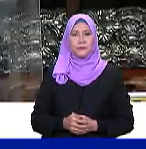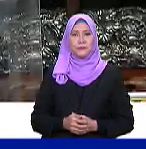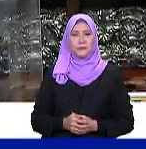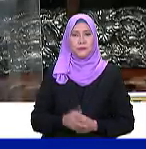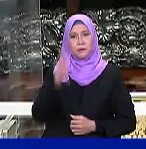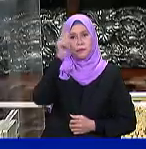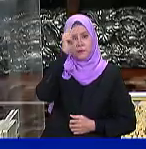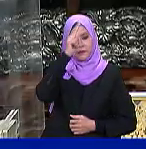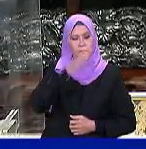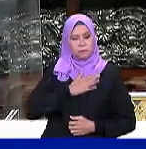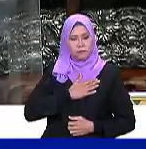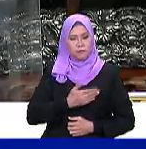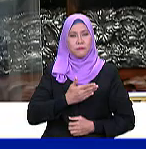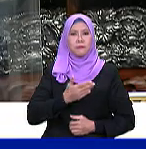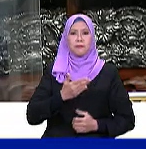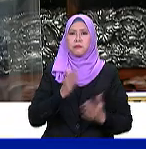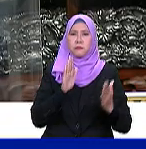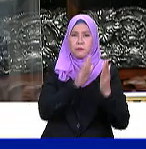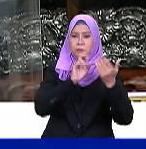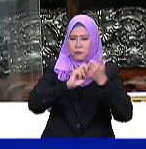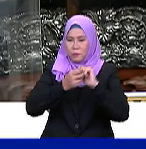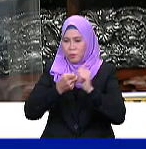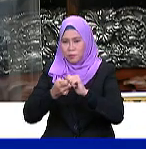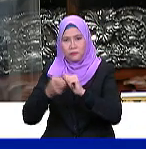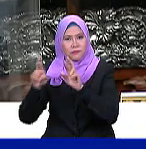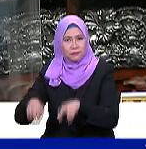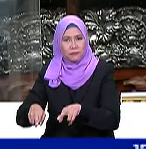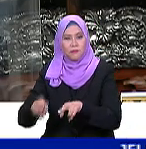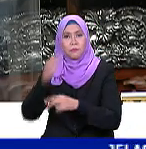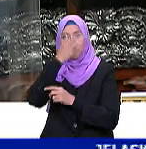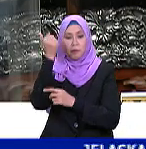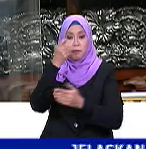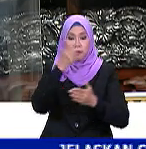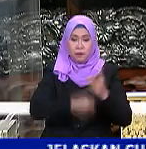Kerajaan amat prihatin tentang masalah yang dihadapi oleh rakyat berikutan kenaikan harga